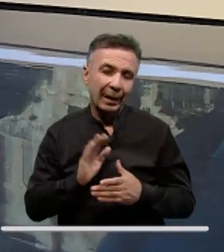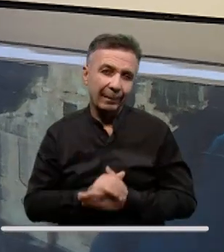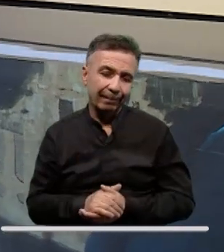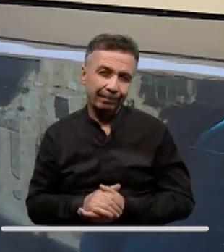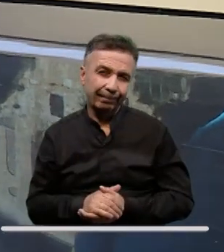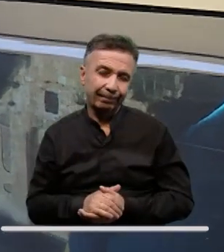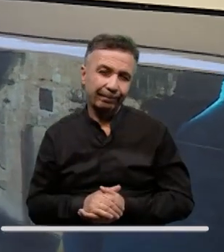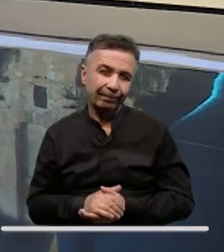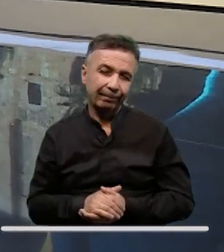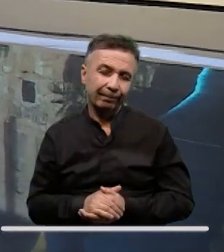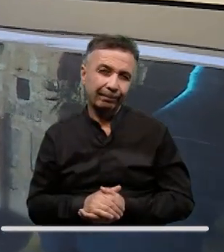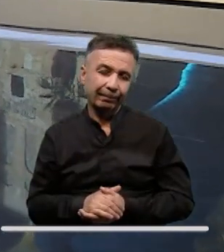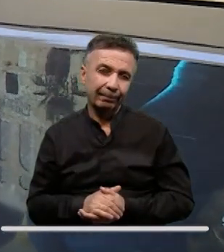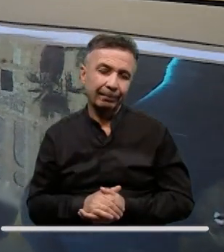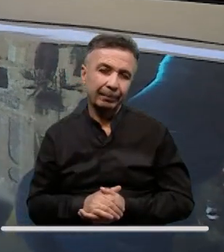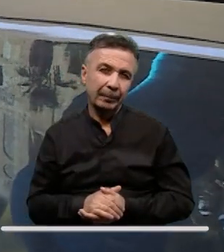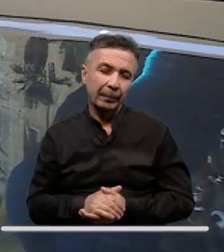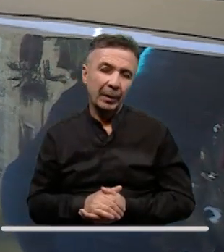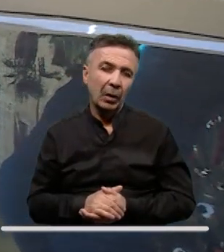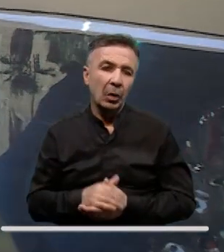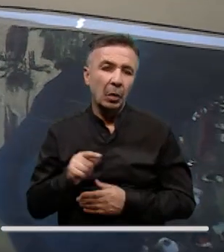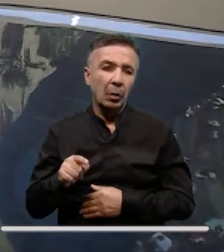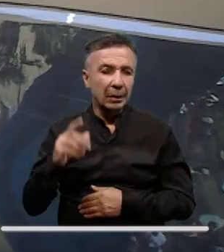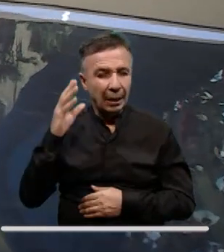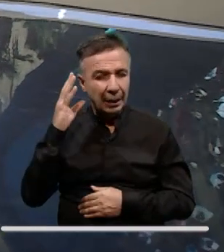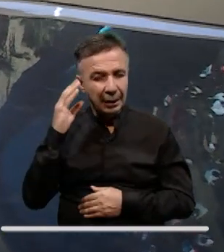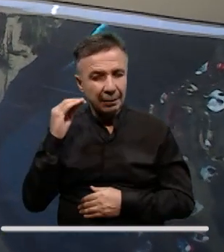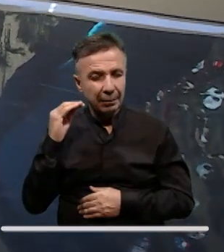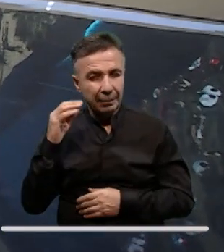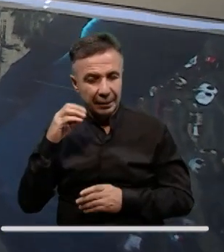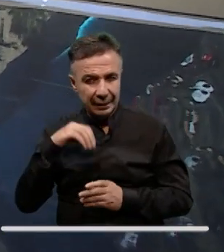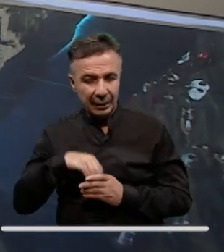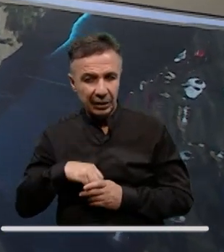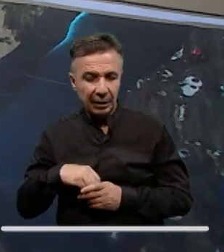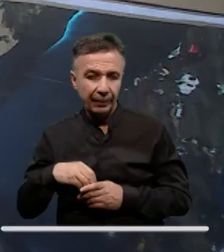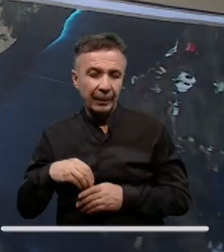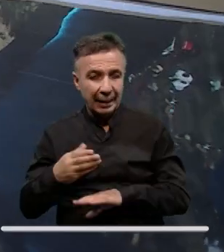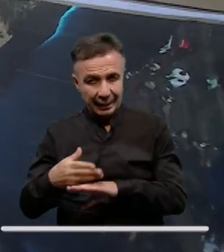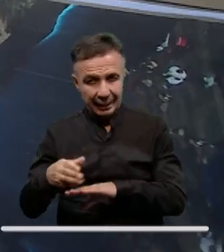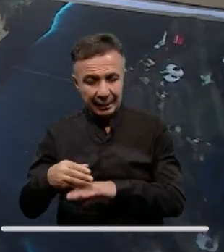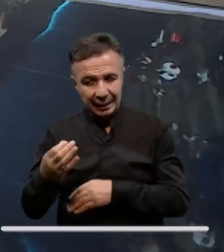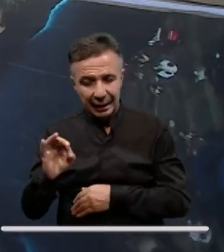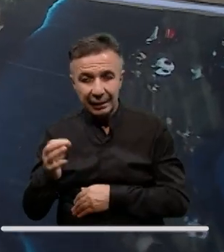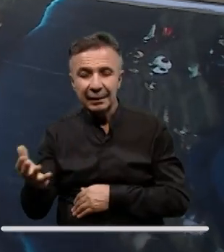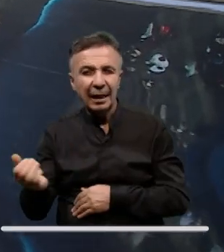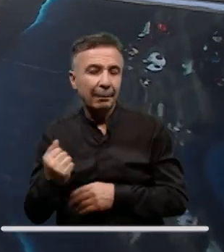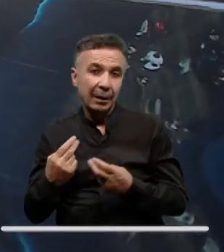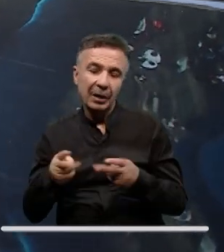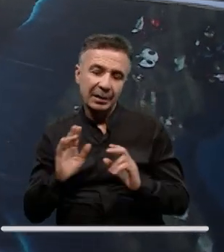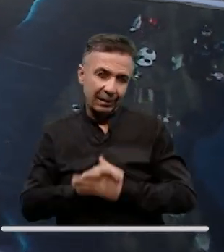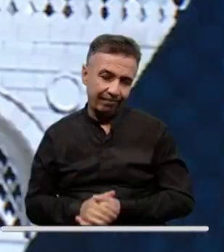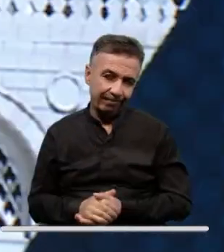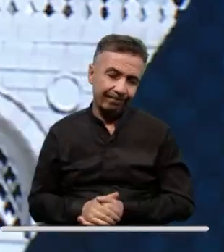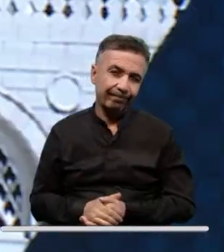olur Ve bu da caiz olmayan bir işlem y bu daha anlaşılır hale getirirsek taksitli altın almak caiz değil taksitli altın